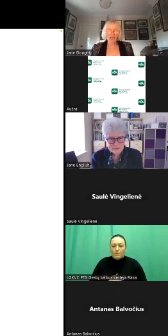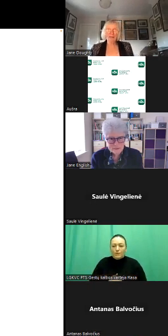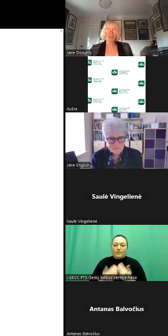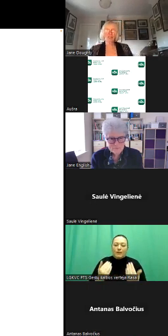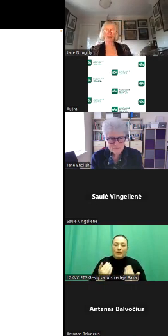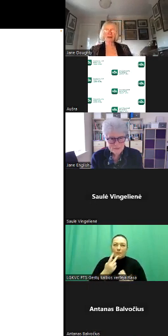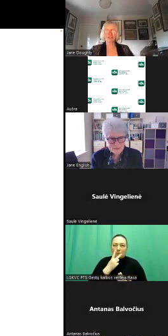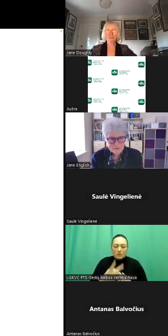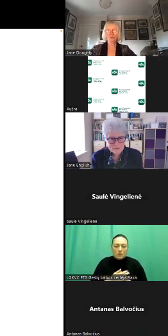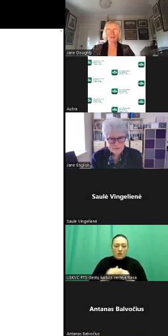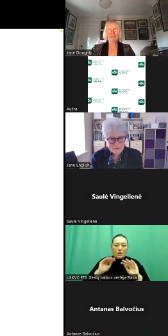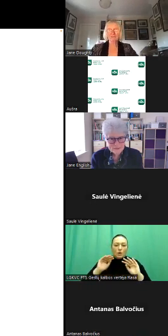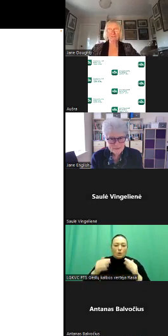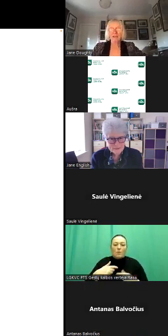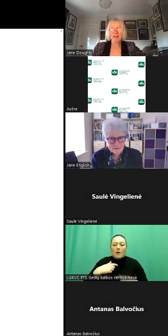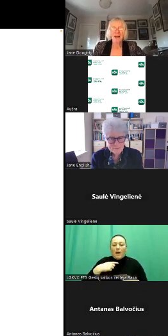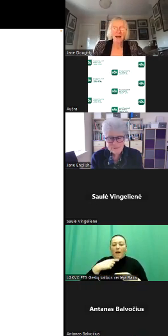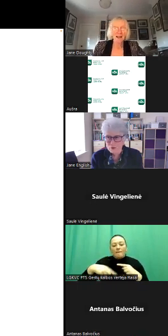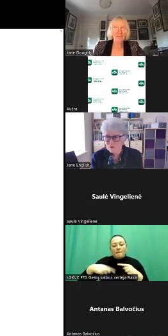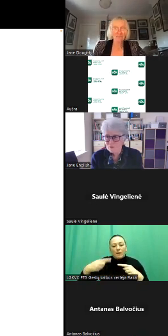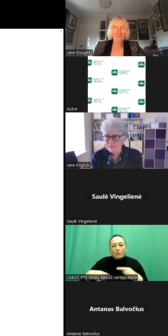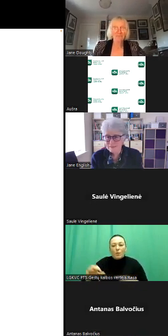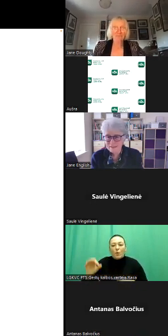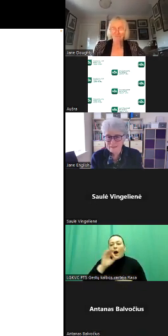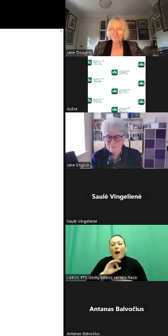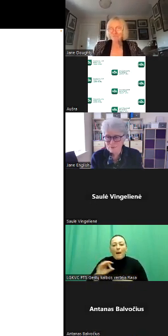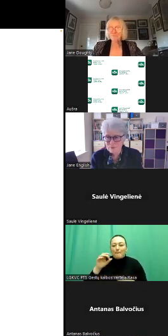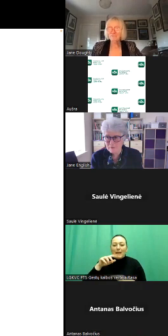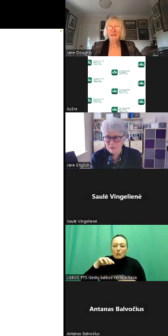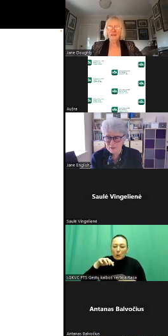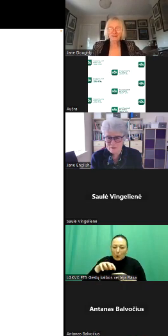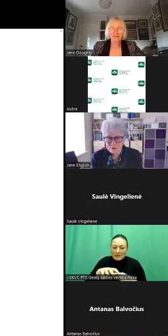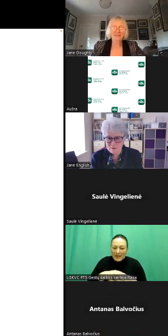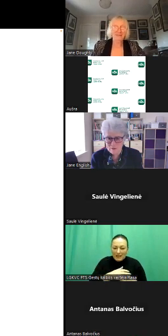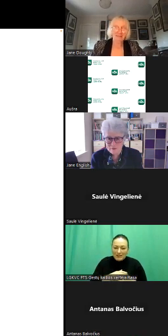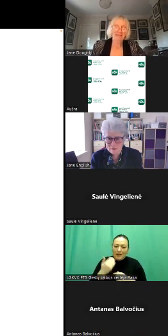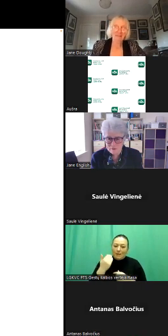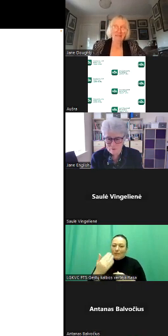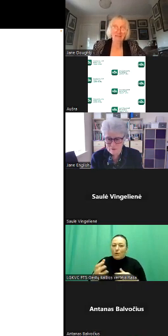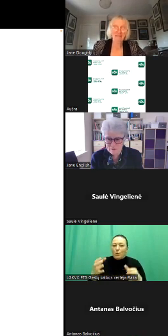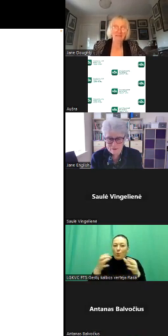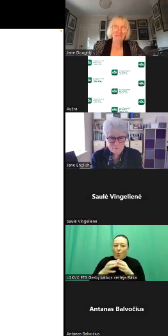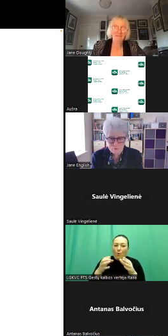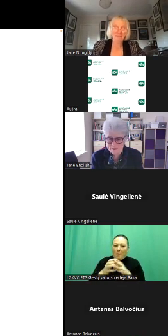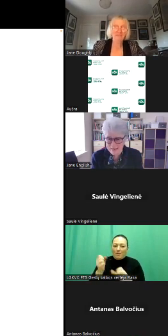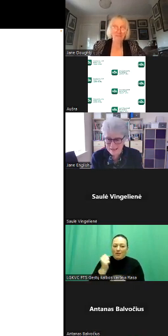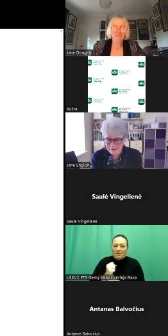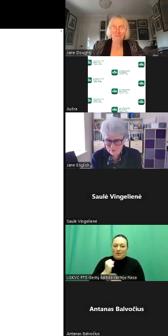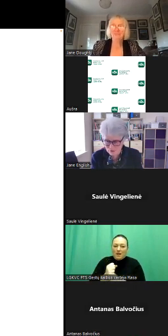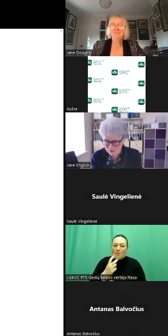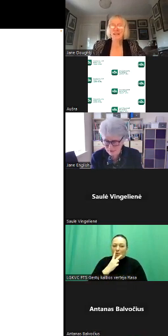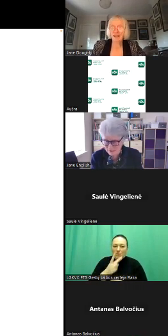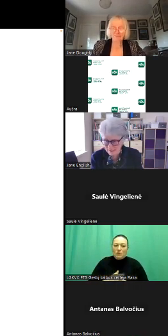pažiūrėkime trumpą filmuką apie skruzdėlytės, apie jų komandinį darbą.